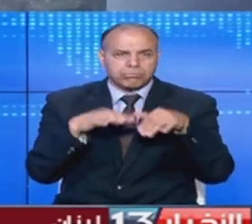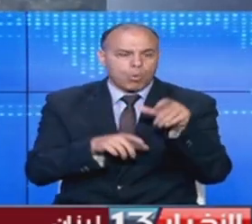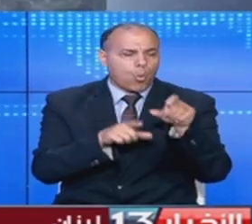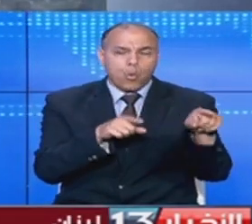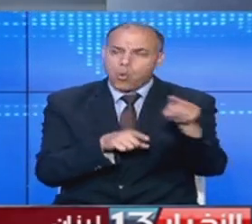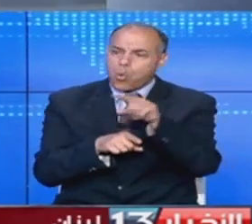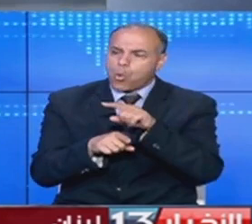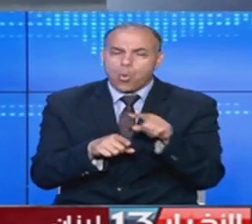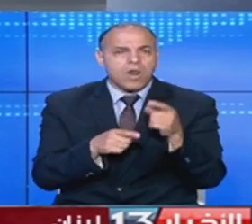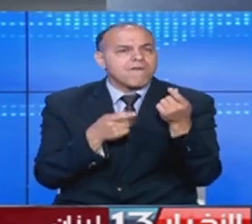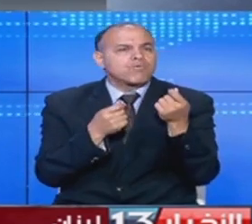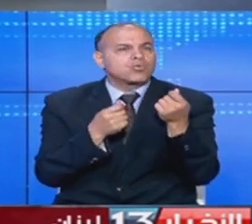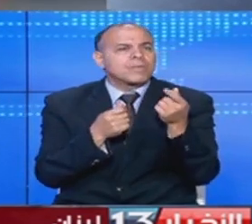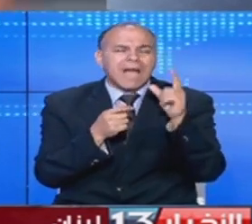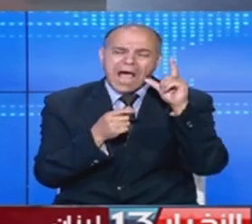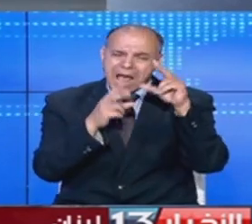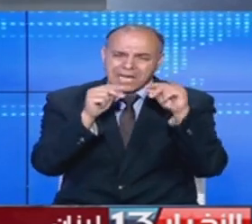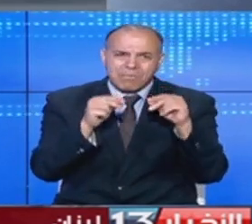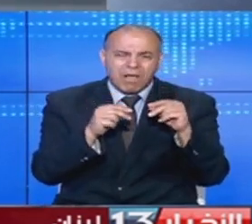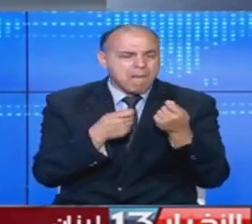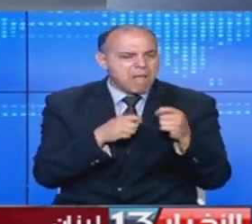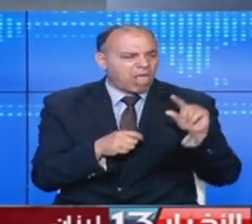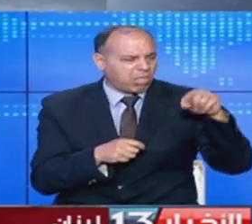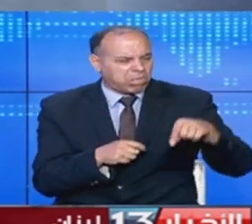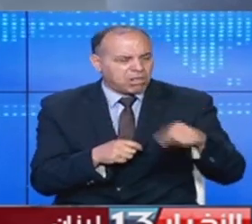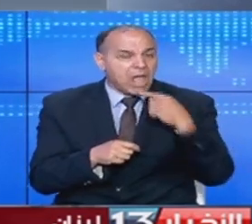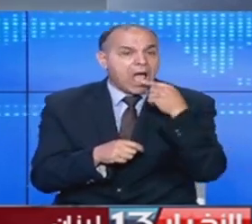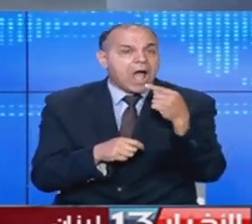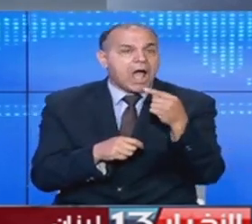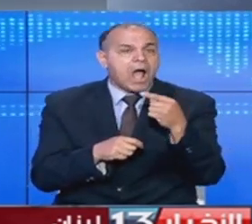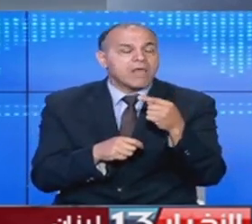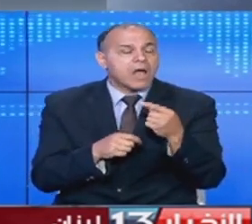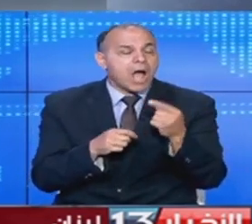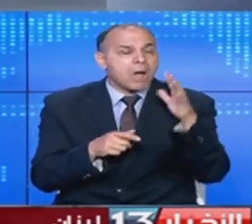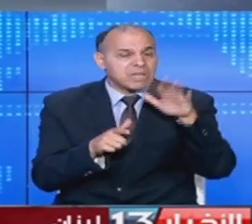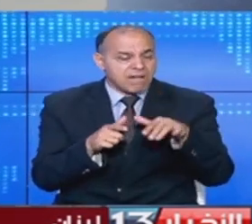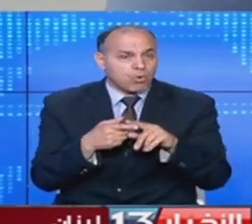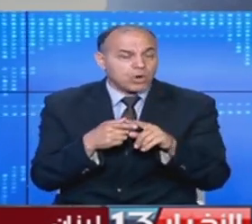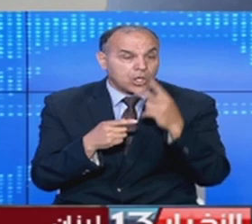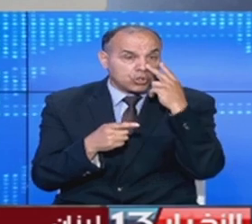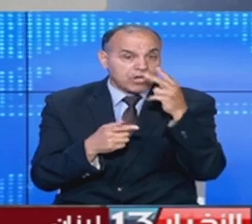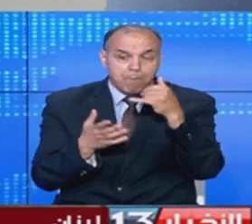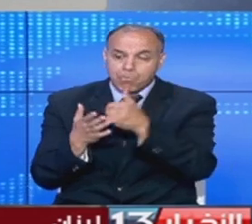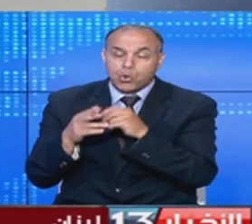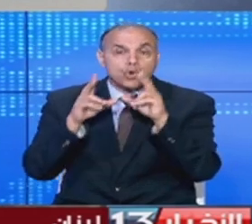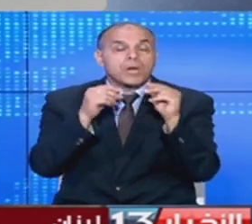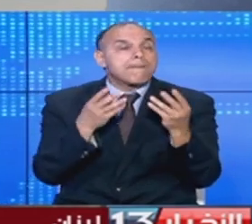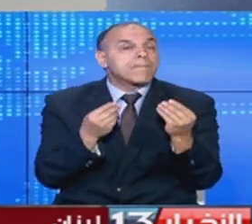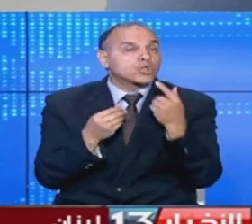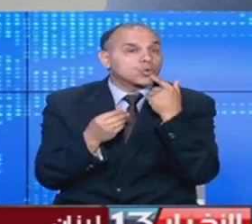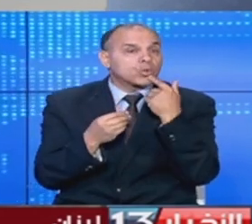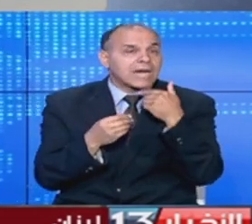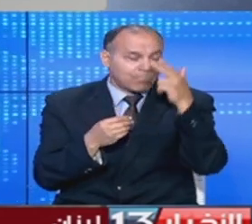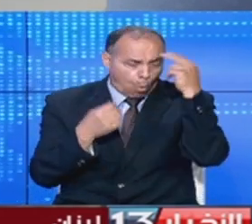متسارع لليرة اللبنانية أمام الدولار في السوق السوداء، والذي لامس عتبة 5000، شهدت مدن لبنانية عدة أمس